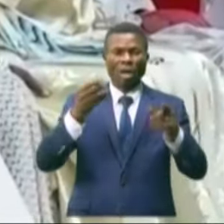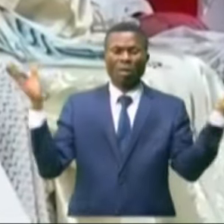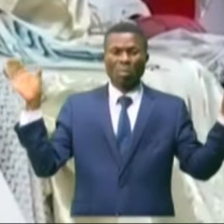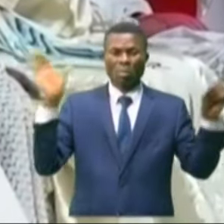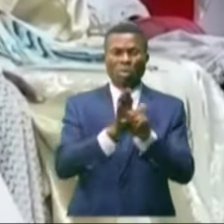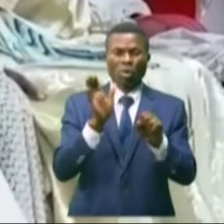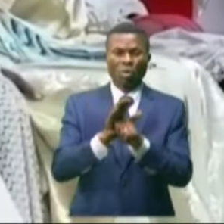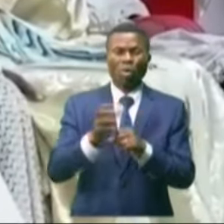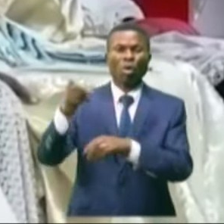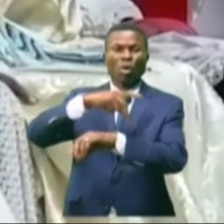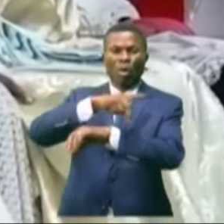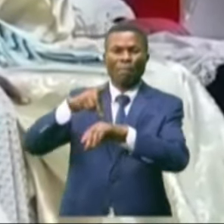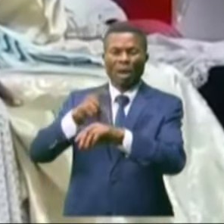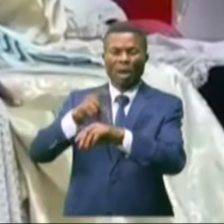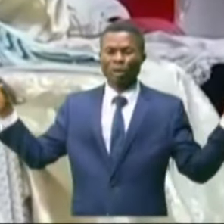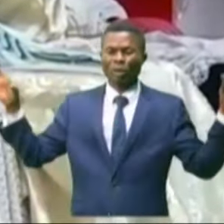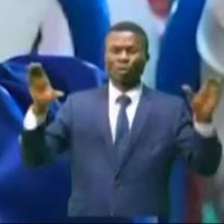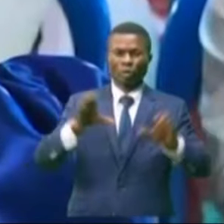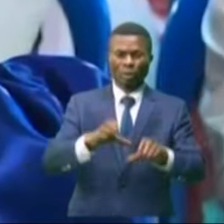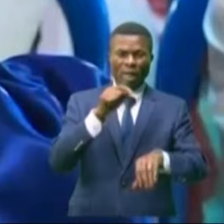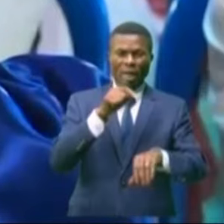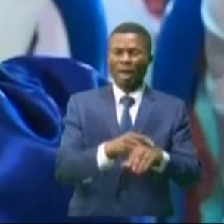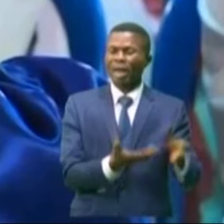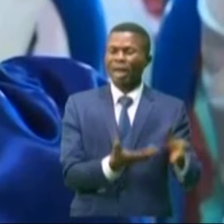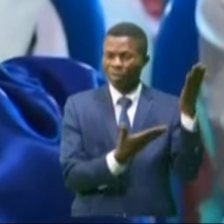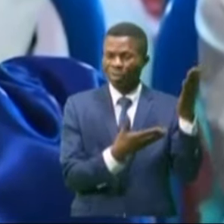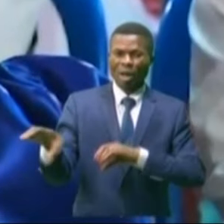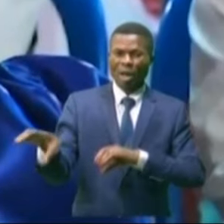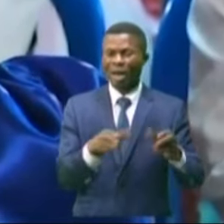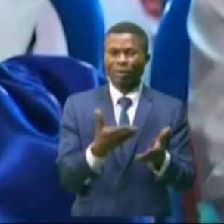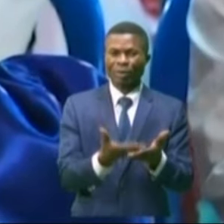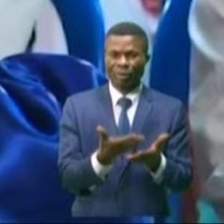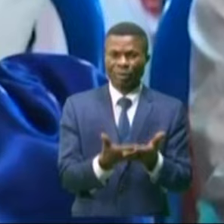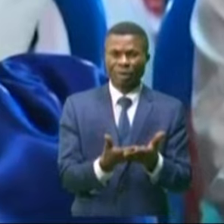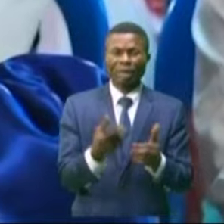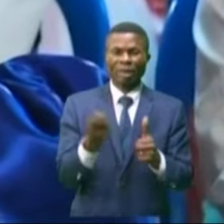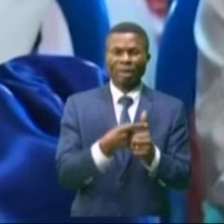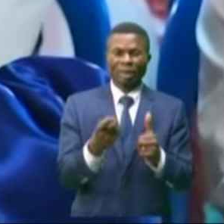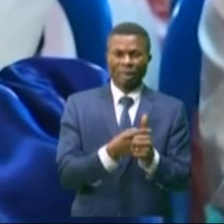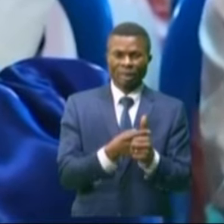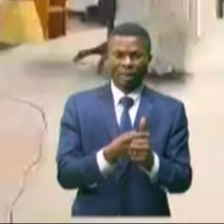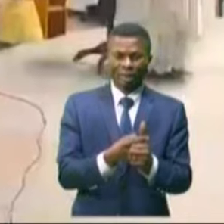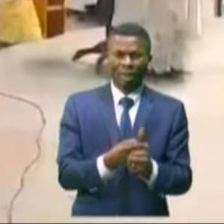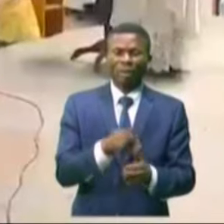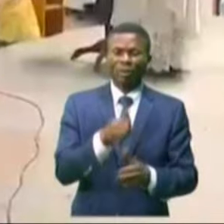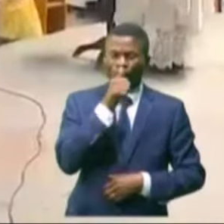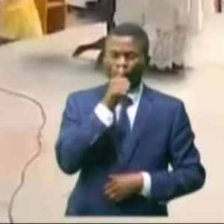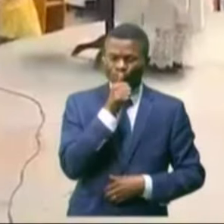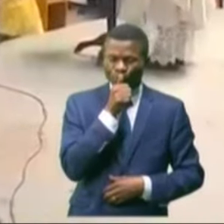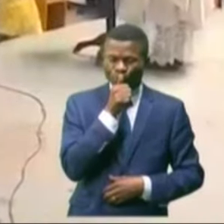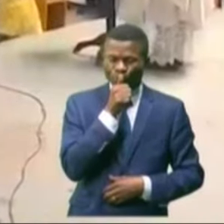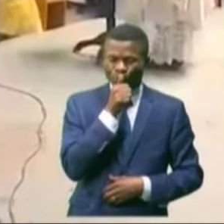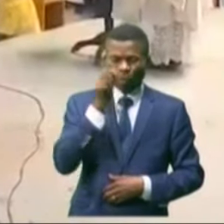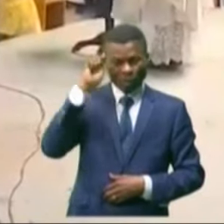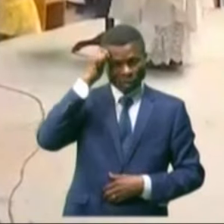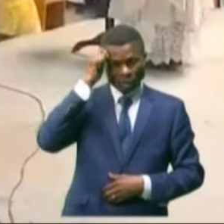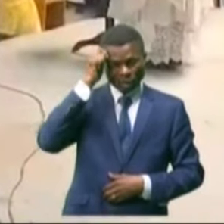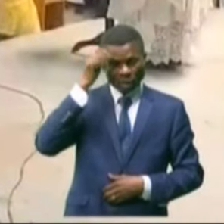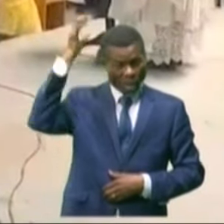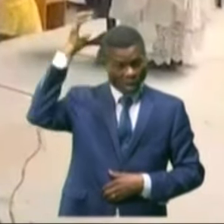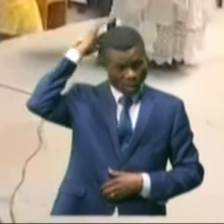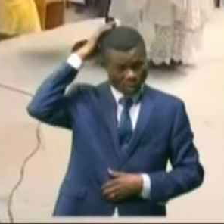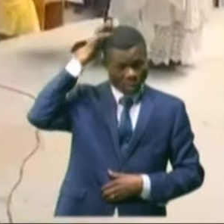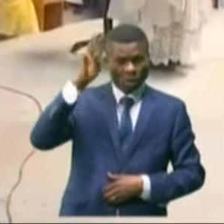différentes paroisses de la cité. Le moment poignant de la cérémonie fut la minute de silence observée en mémoire de Monseigneur